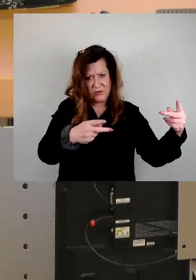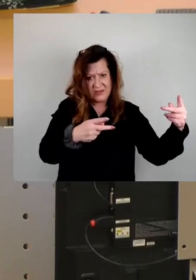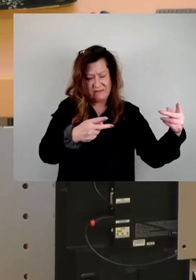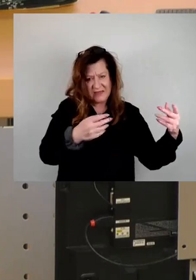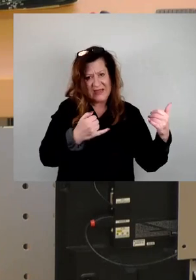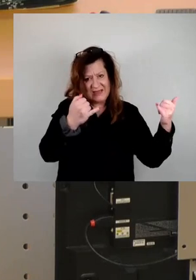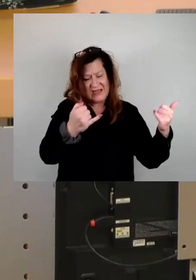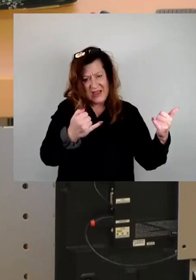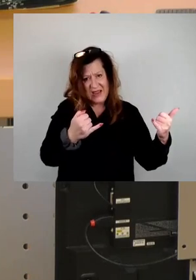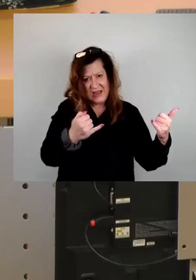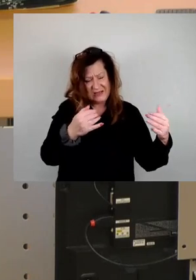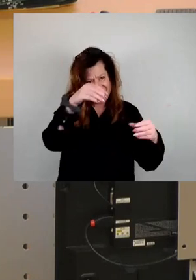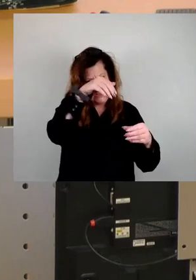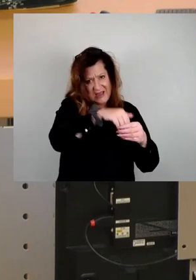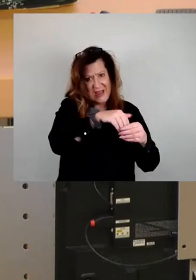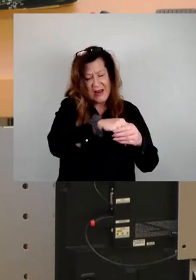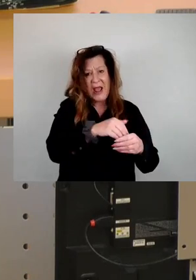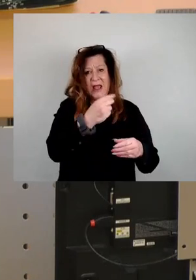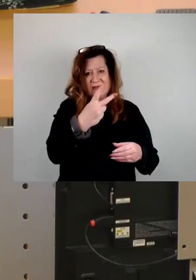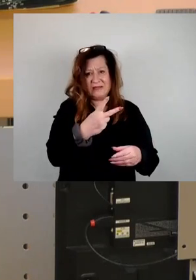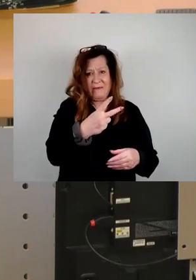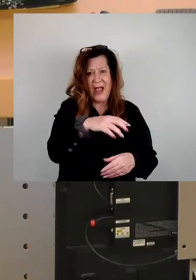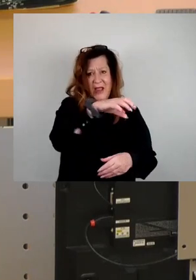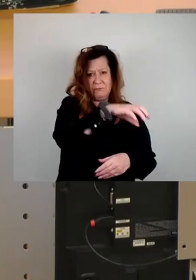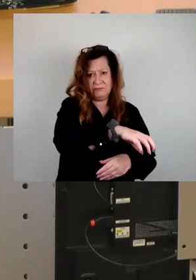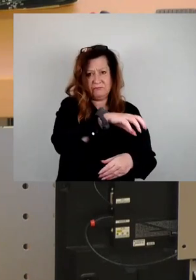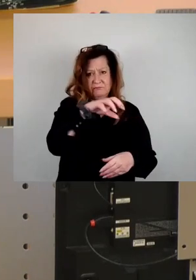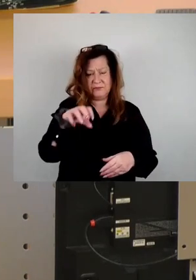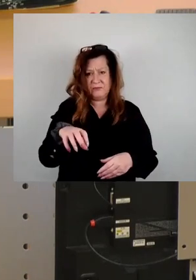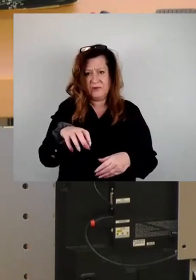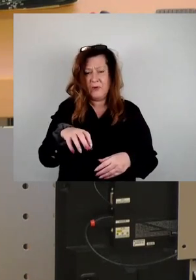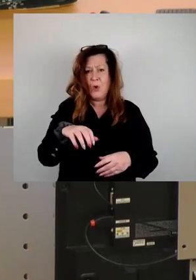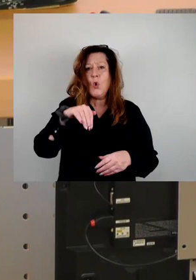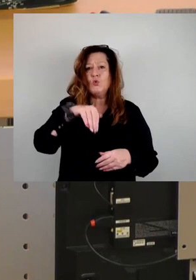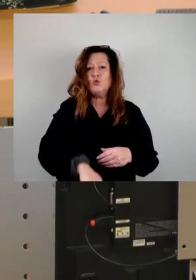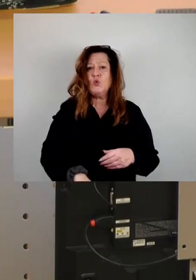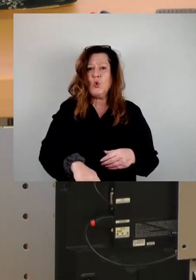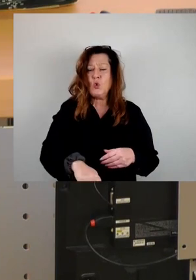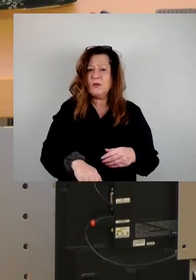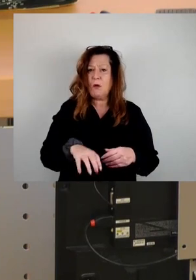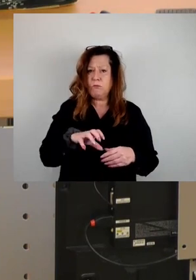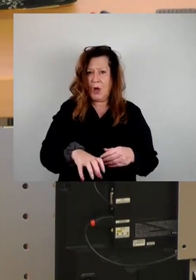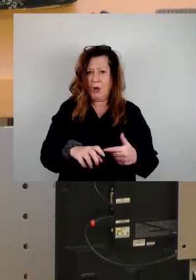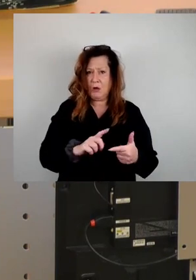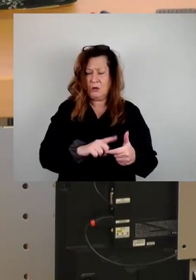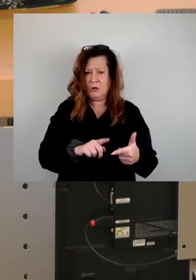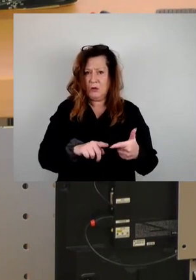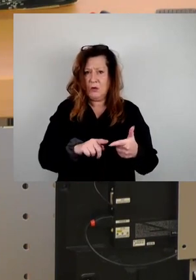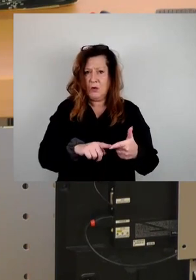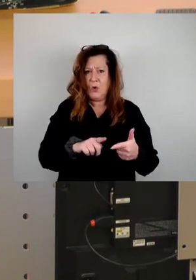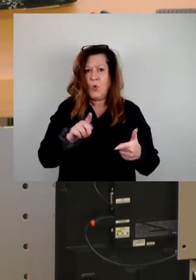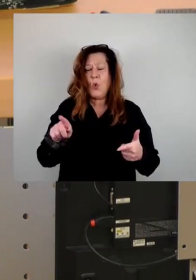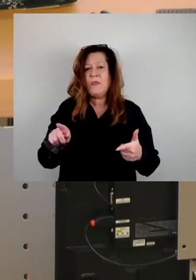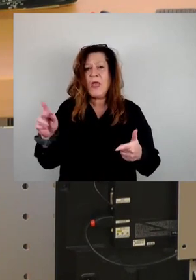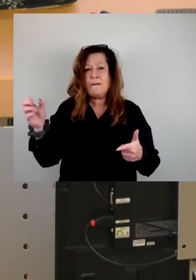zwei Kernstandorte vorsah, zum einen den Südpark und zum anderen eben Blaues Band